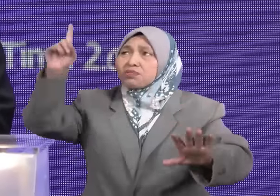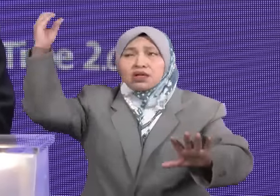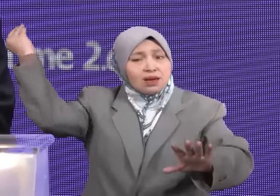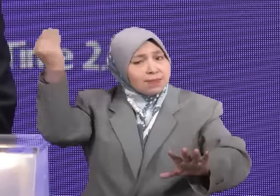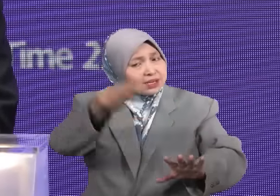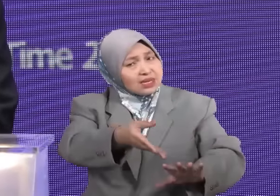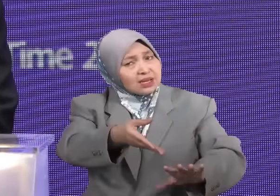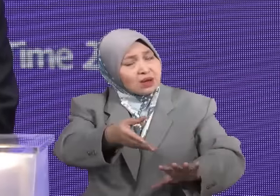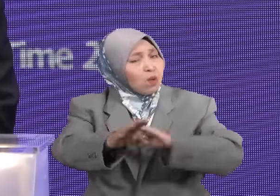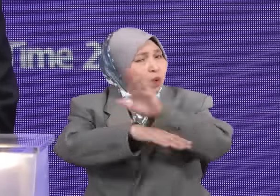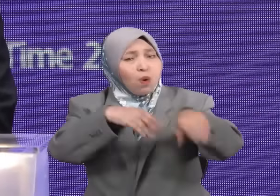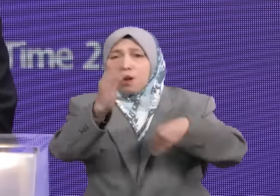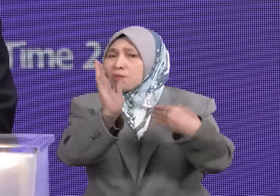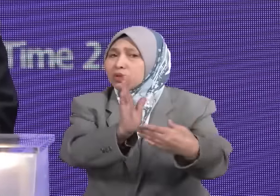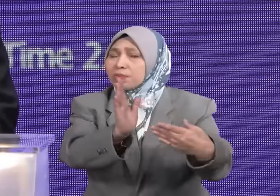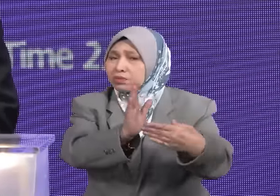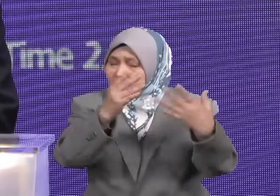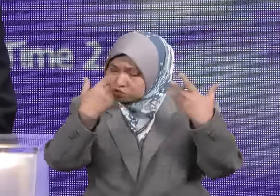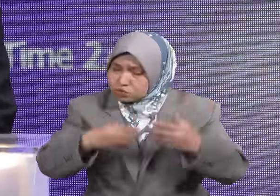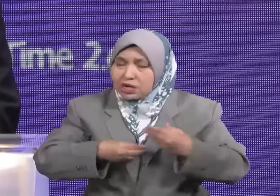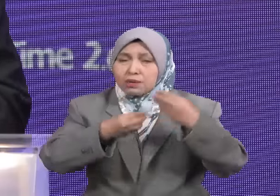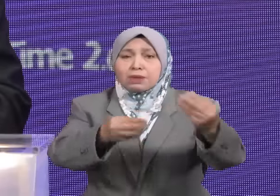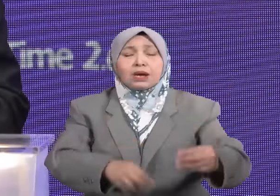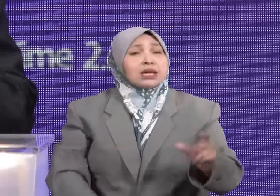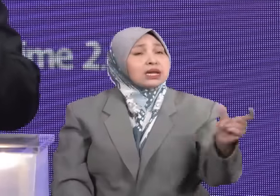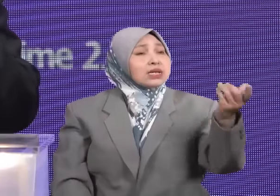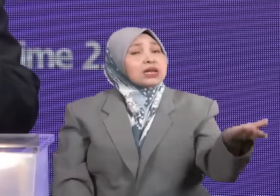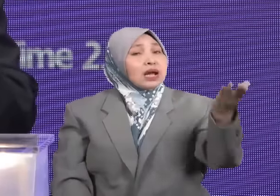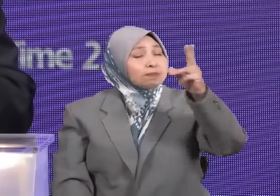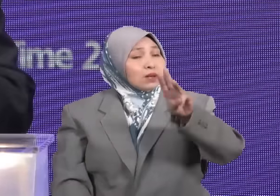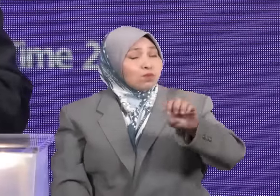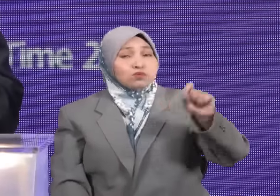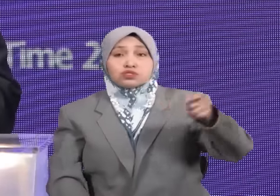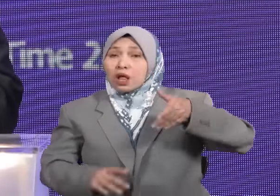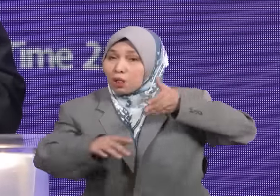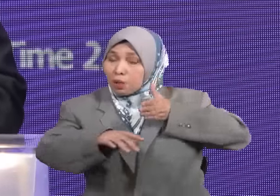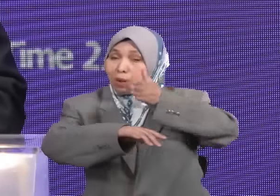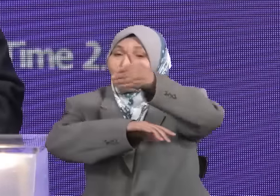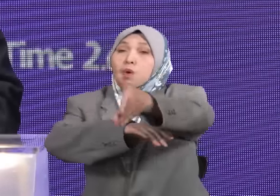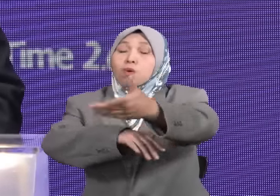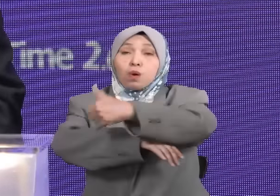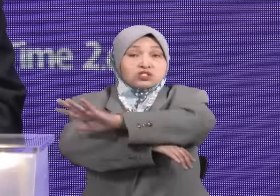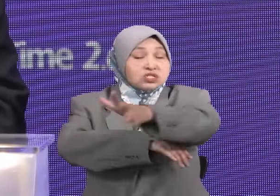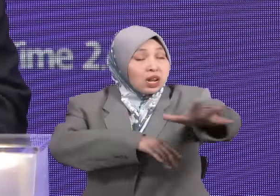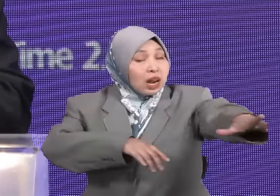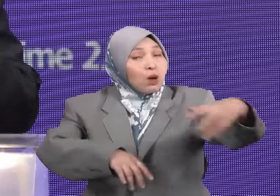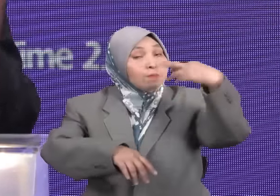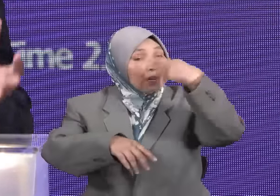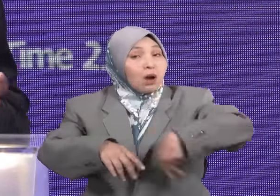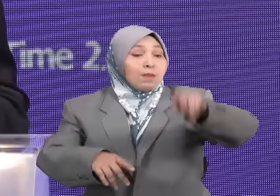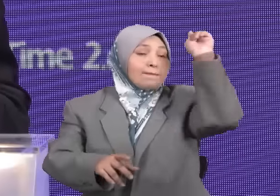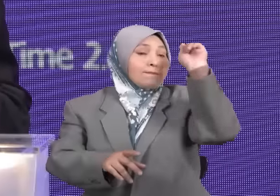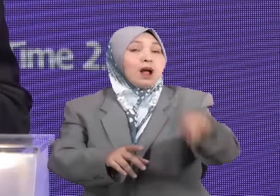mereka, mukjizat-mukjizat yang pernah diberikan kepada Nabi Musa melintas Laut Merah ataupun diketuk pada batu